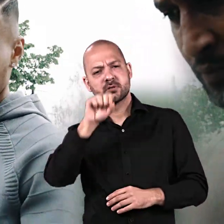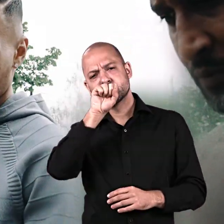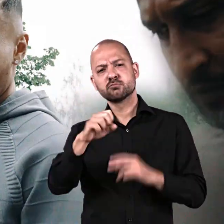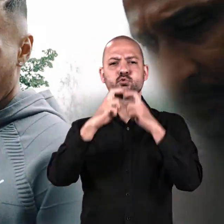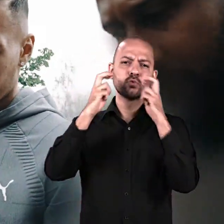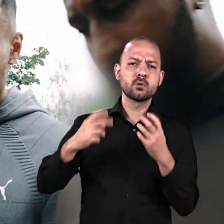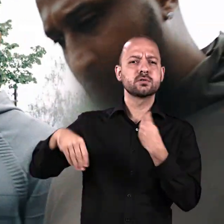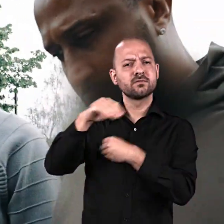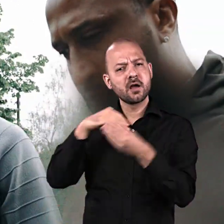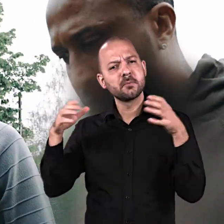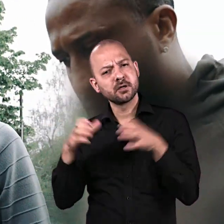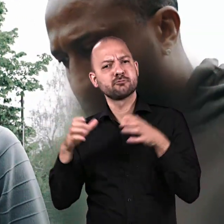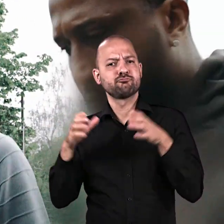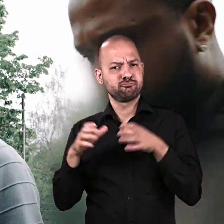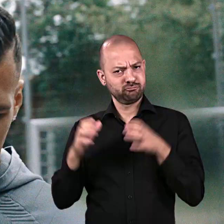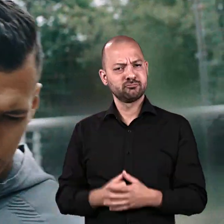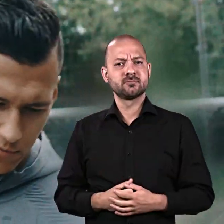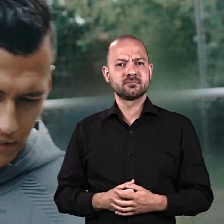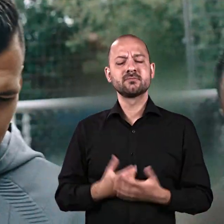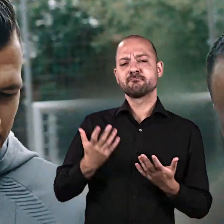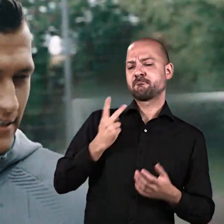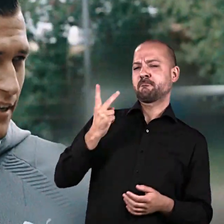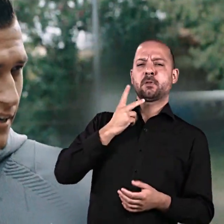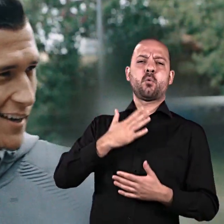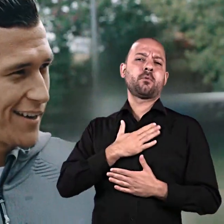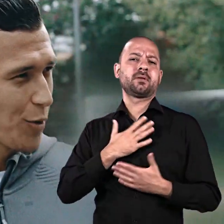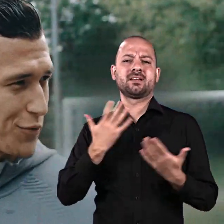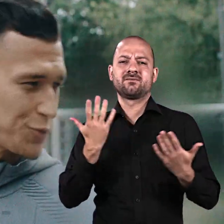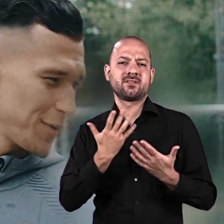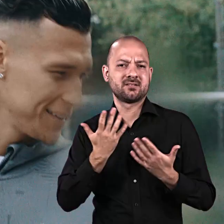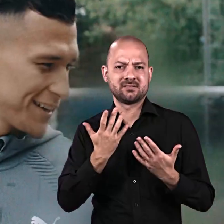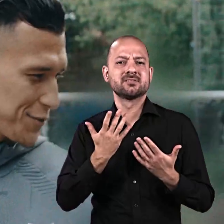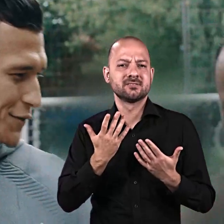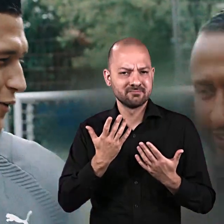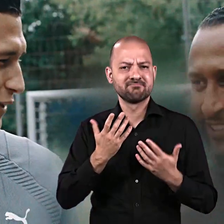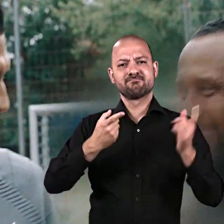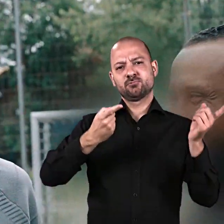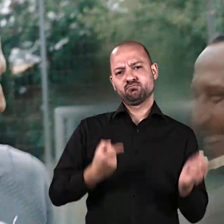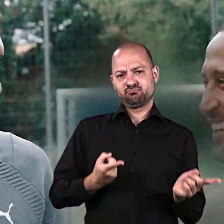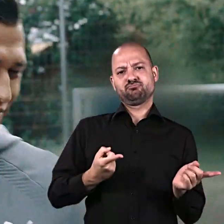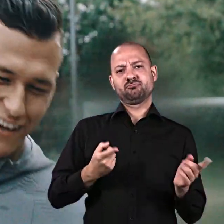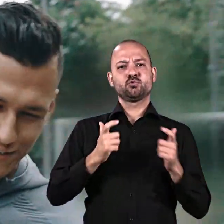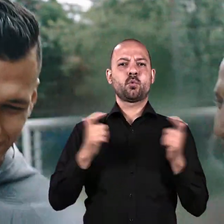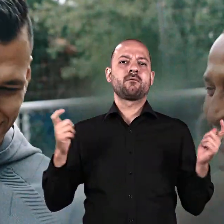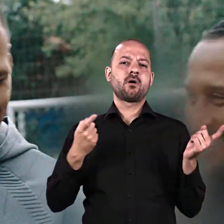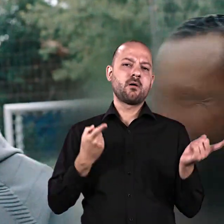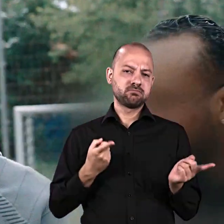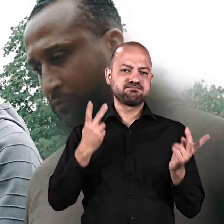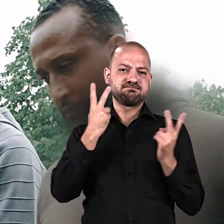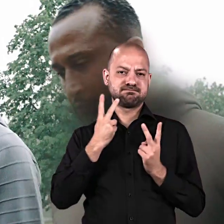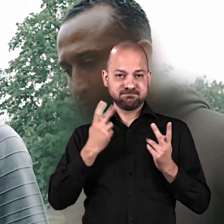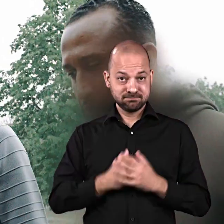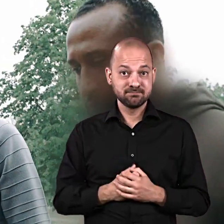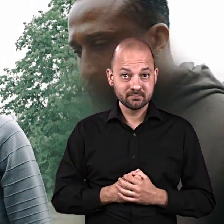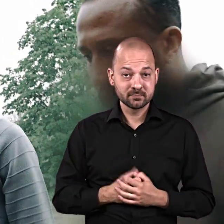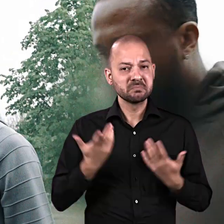der gerne Zeit mit der Familie verbracht hat. Lieblings-Hobby von uns beiden, auf der Couch liegen, chillen.